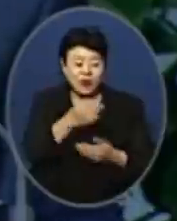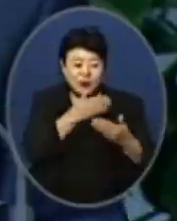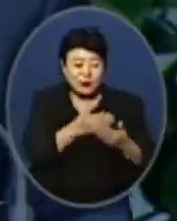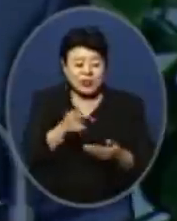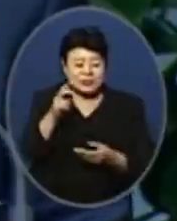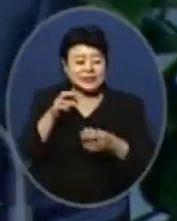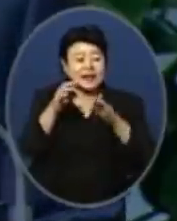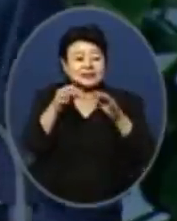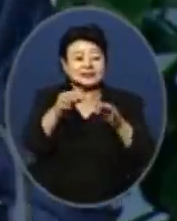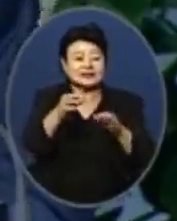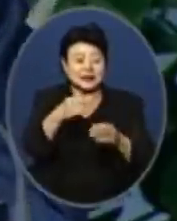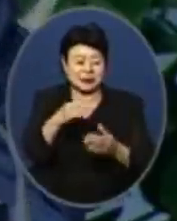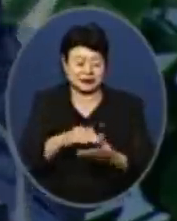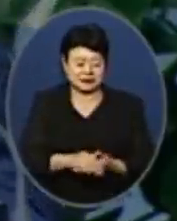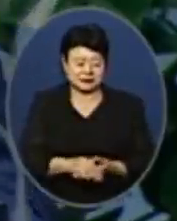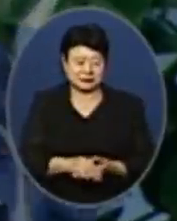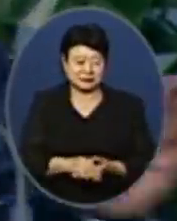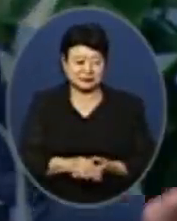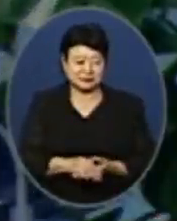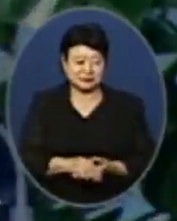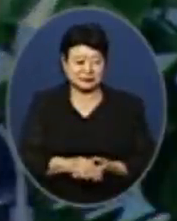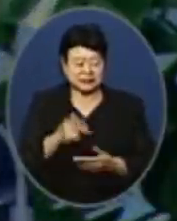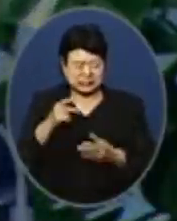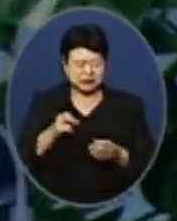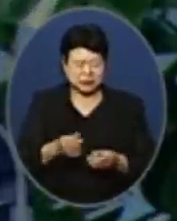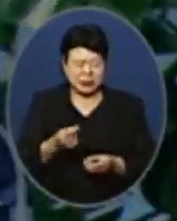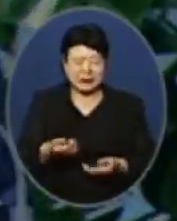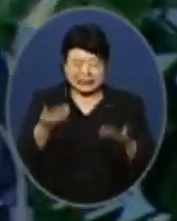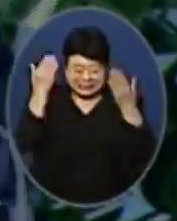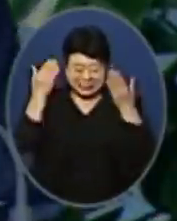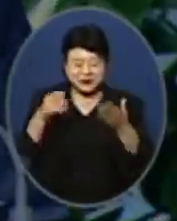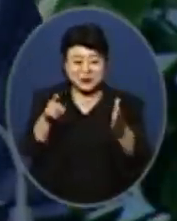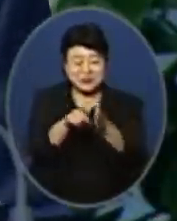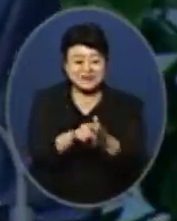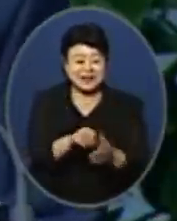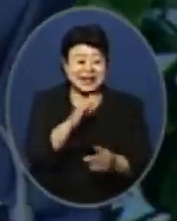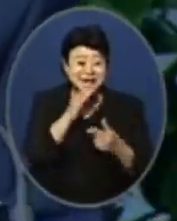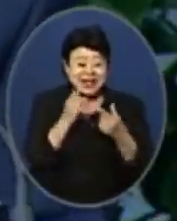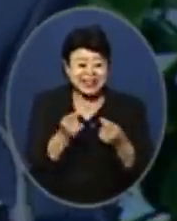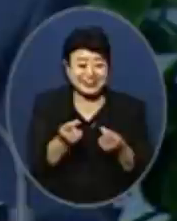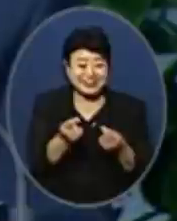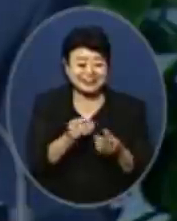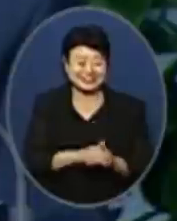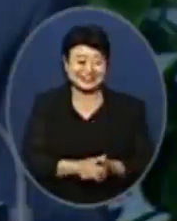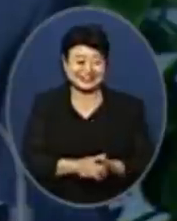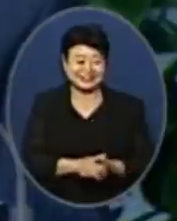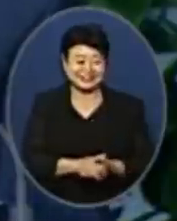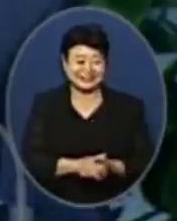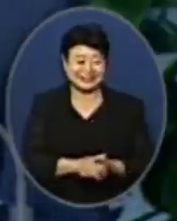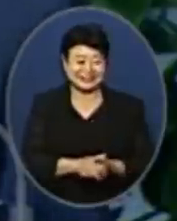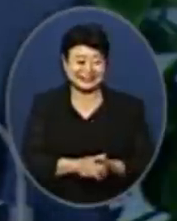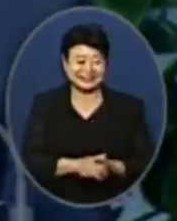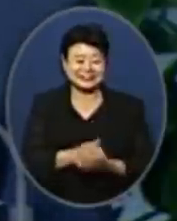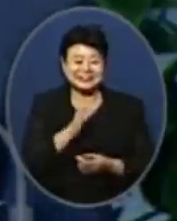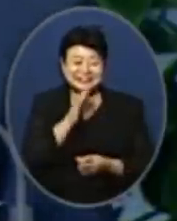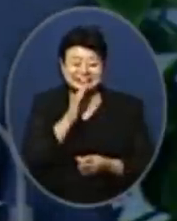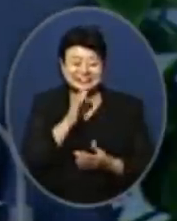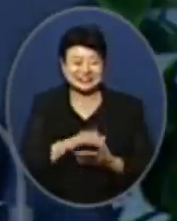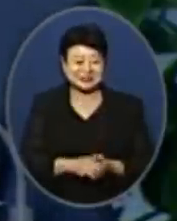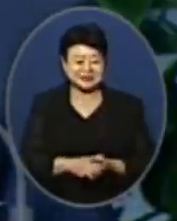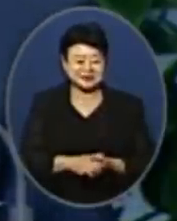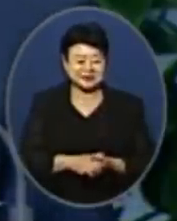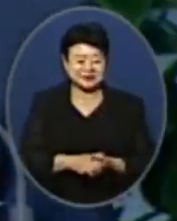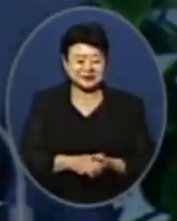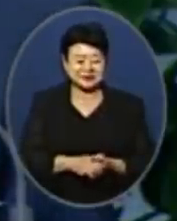귀한 찬양을 듣고 가면 일주일이 그냥 지나가는 줄 믿으시면 아멘하시기 바랍니다. We welcome all the